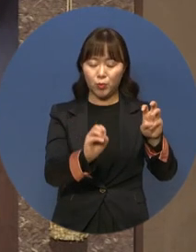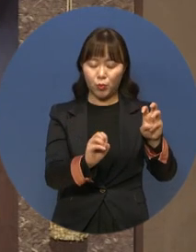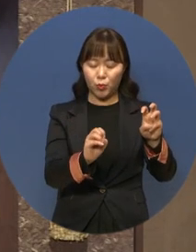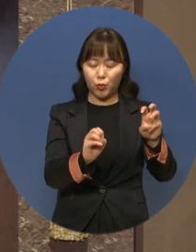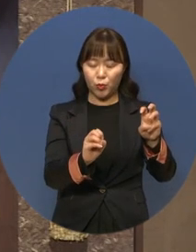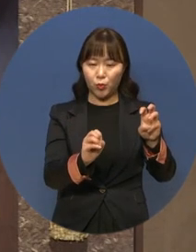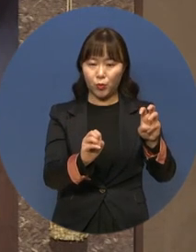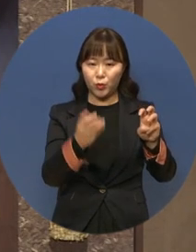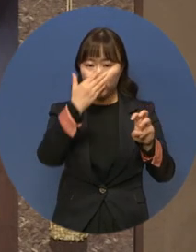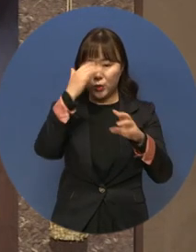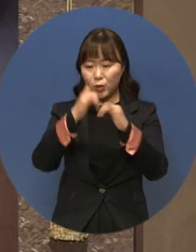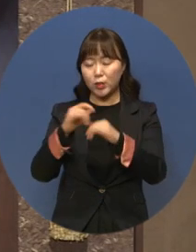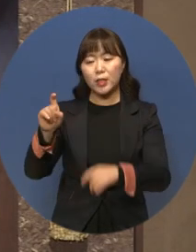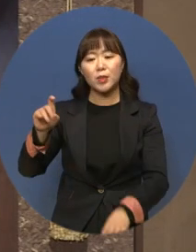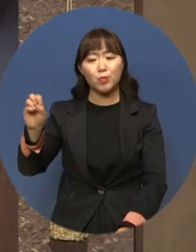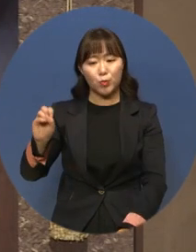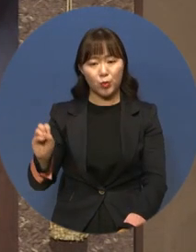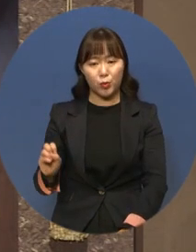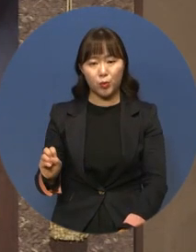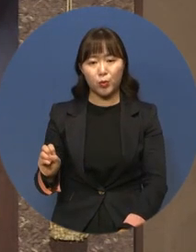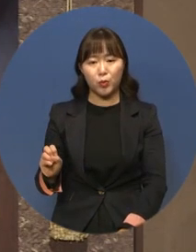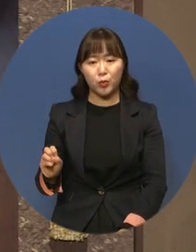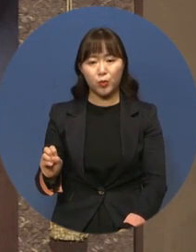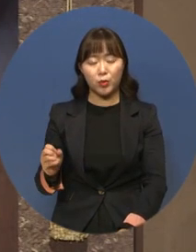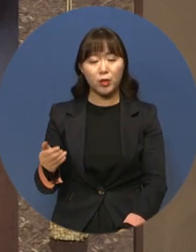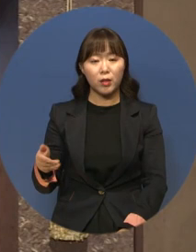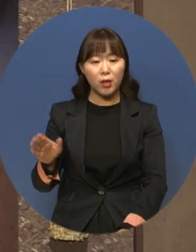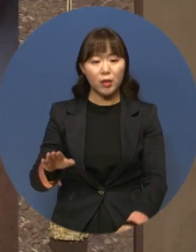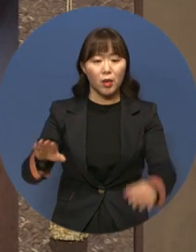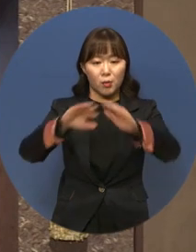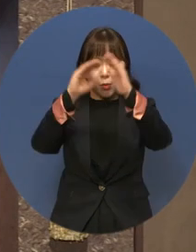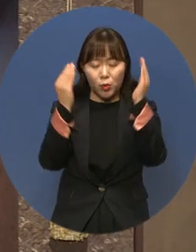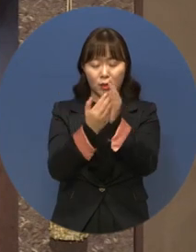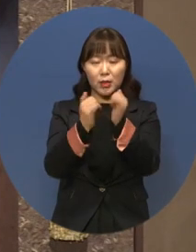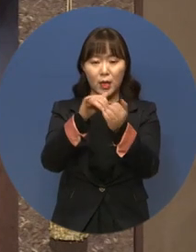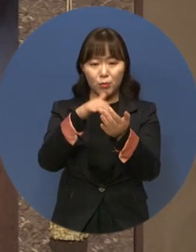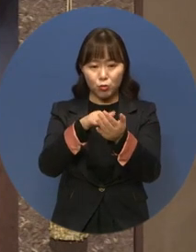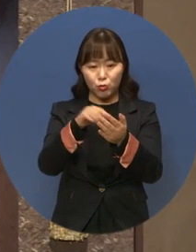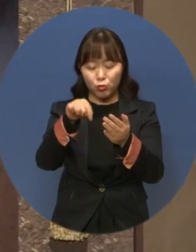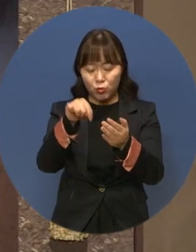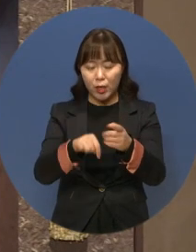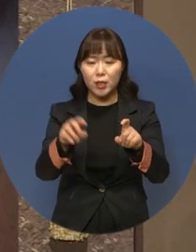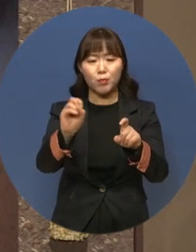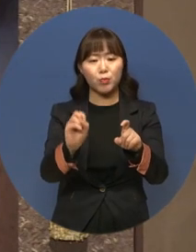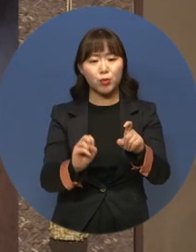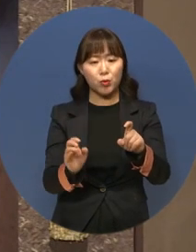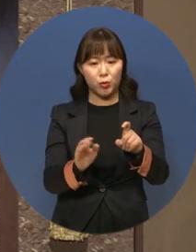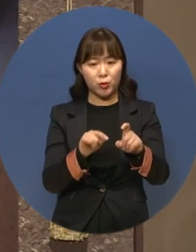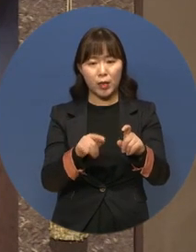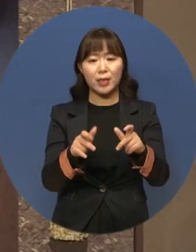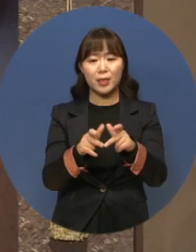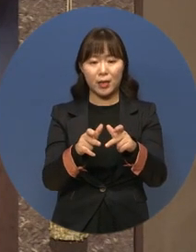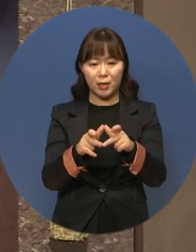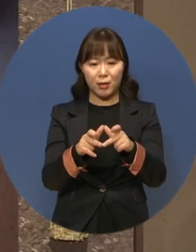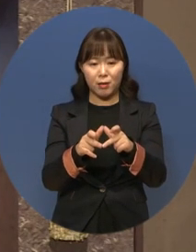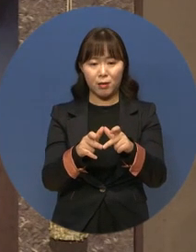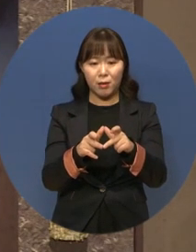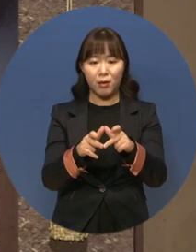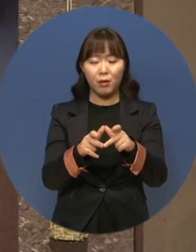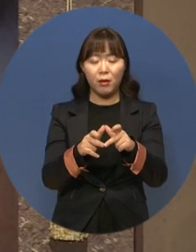30%, 예. 청년은 10%예요. 근데 전체 인구의 10%가 장애인입니다.